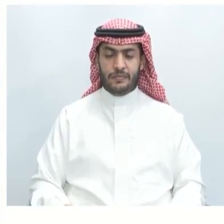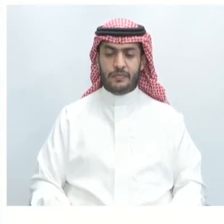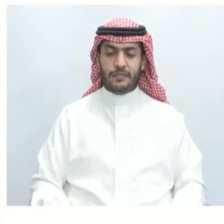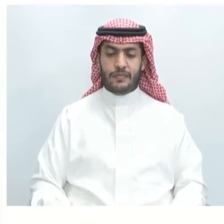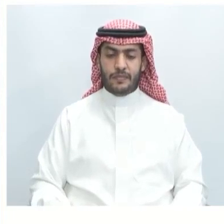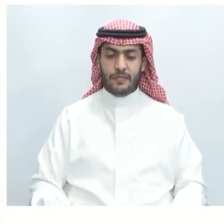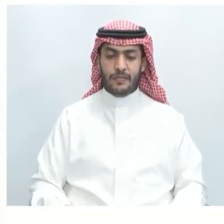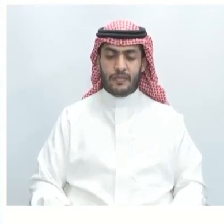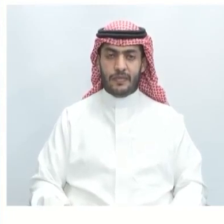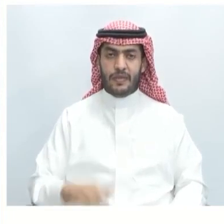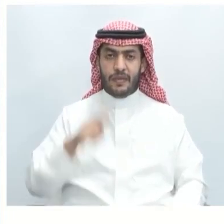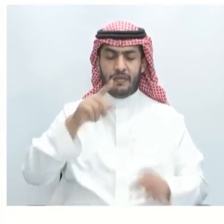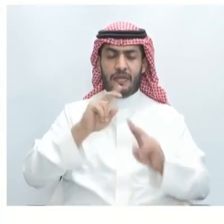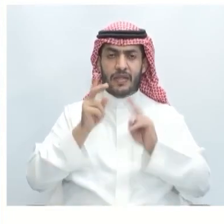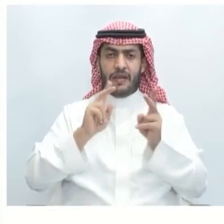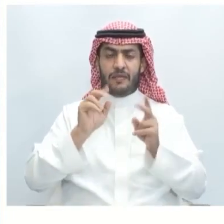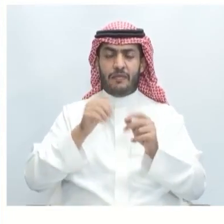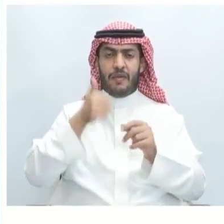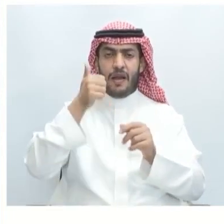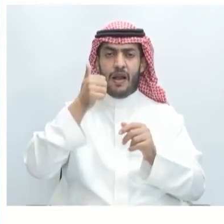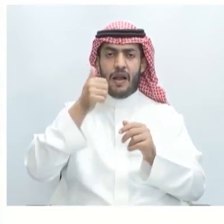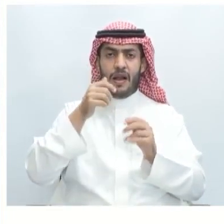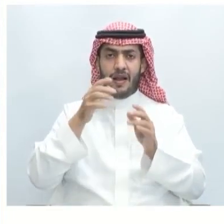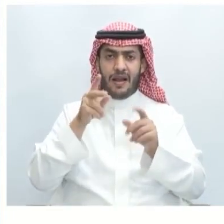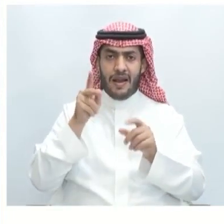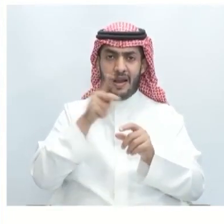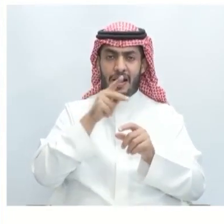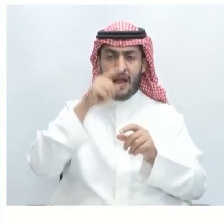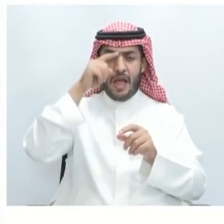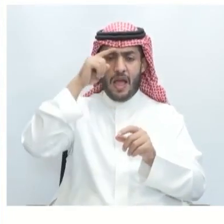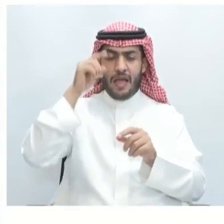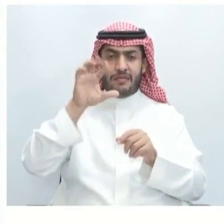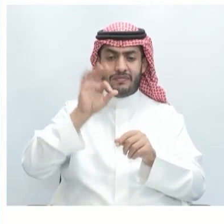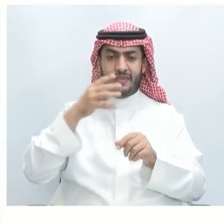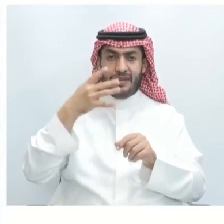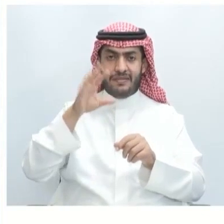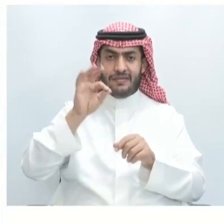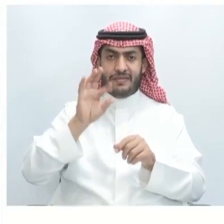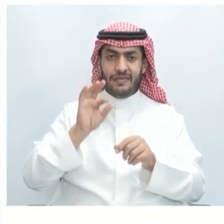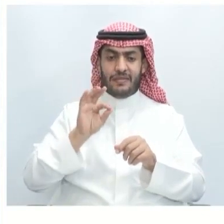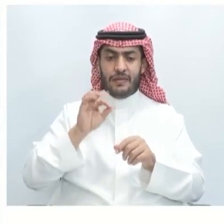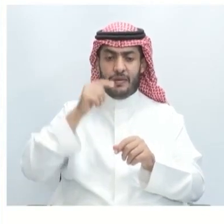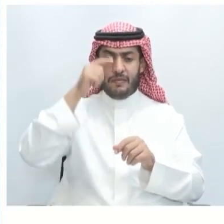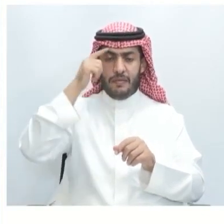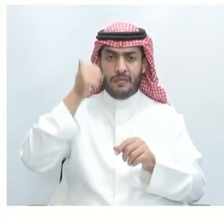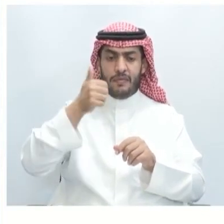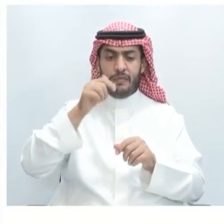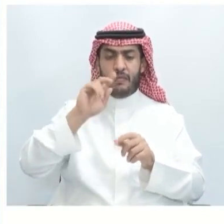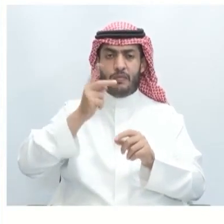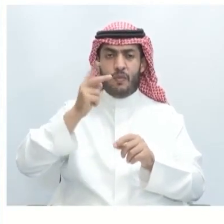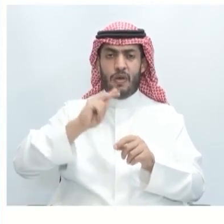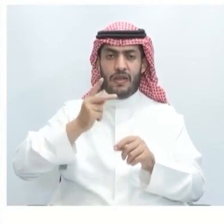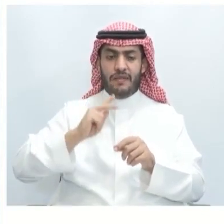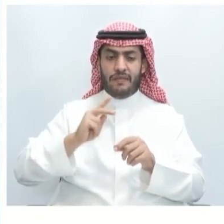ايضا بالطبع ستختلف النتائج الماليه اذا اخترنا اي وضع ثم انتقلنا او فرضنا الوضع الاخر ستختلف